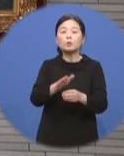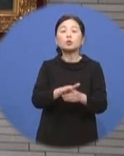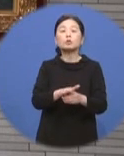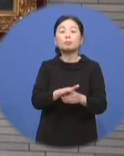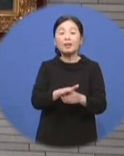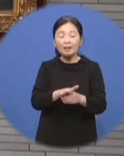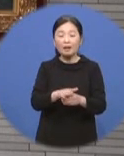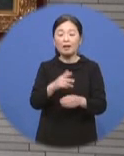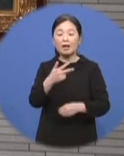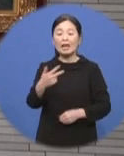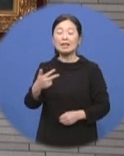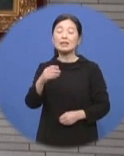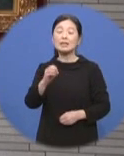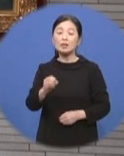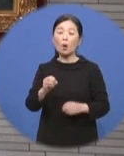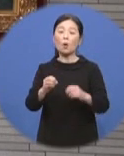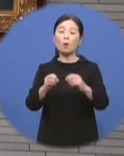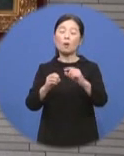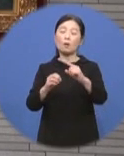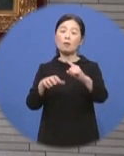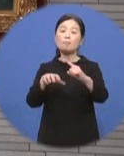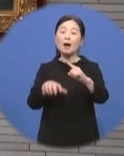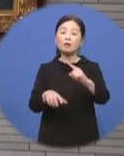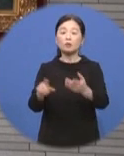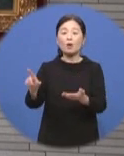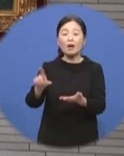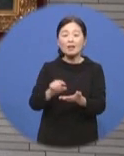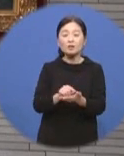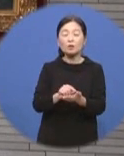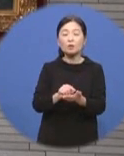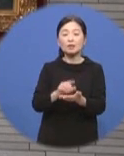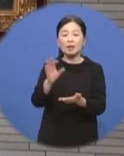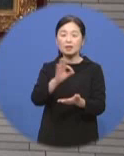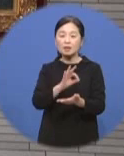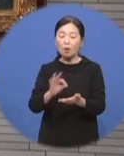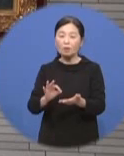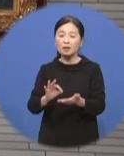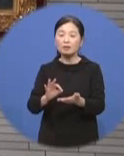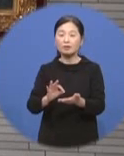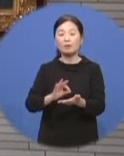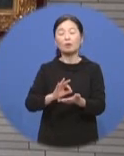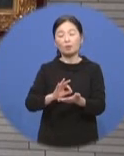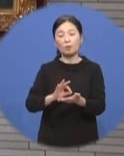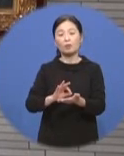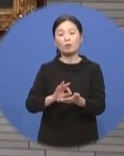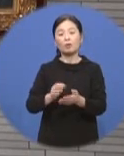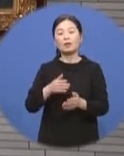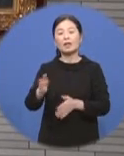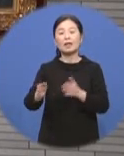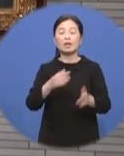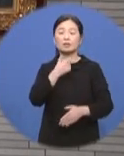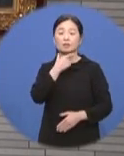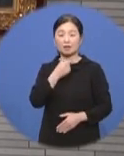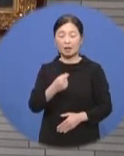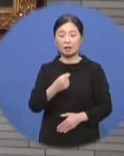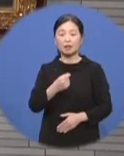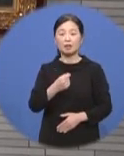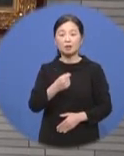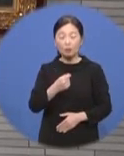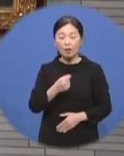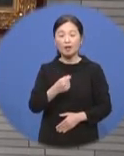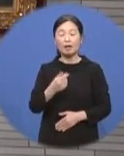オパークを活用した商品を開発してくれた業者さんや団体さんを表彰したりと